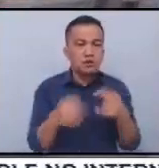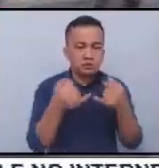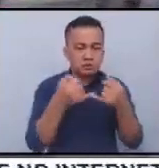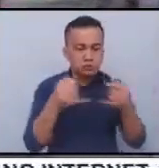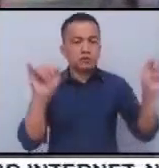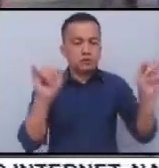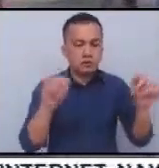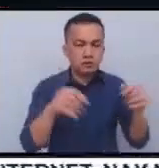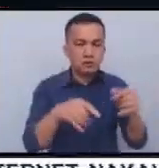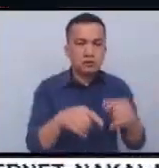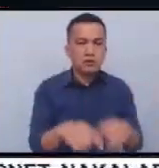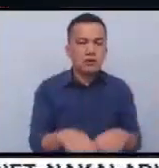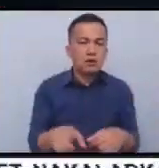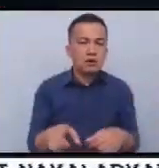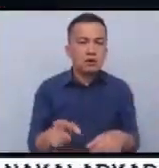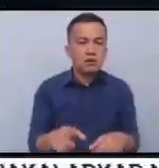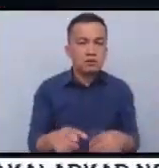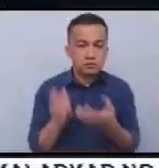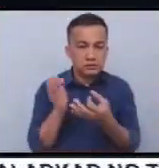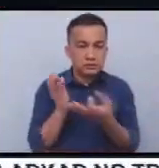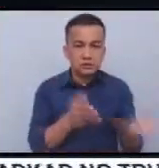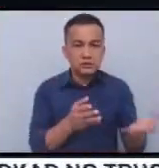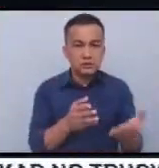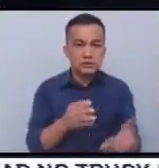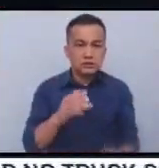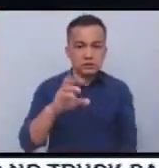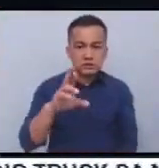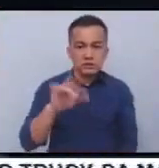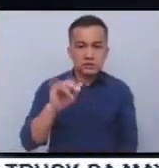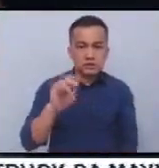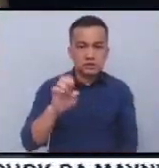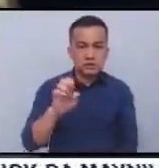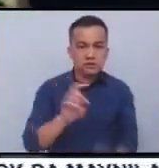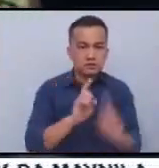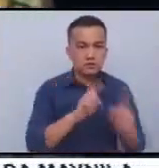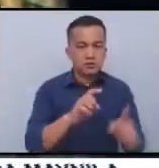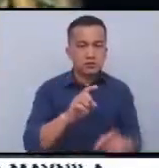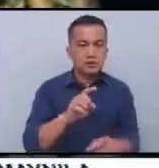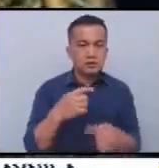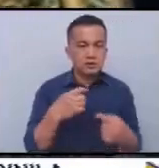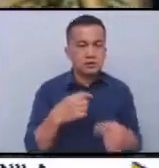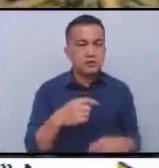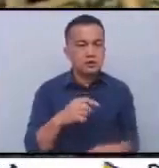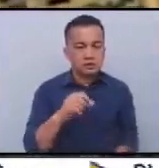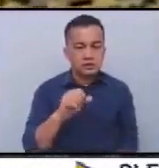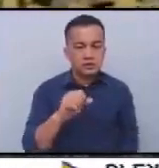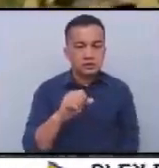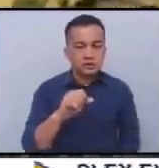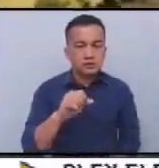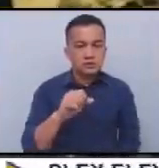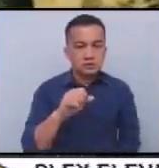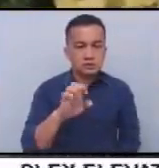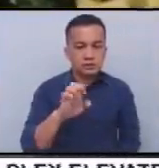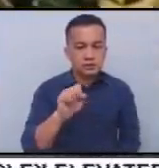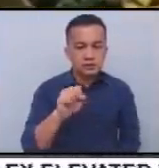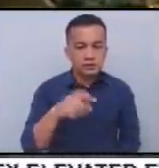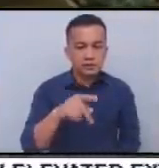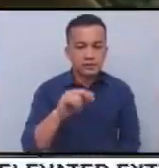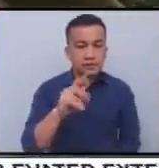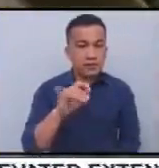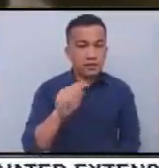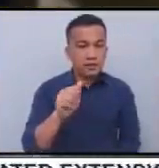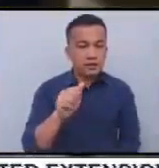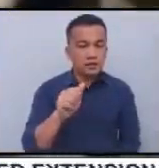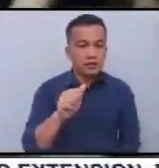sana o magatid sila ng crane papunta sa Espanya. Anya, itinuro ng escort ang kalsada na kanilang